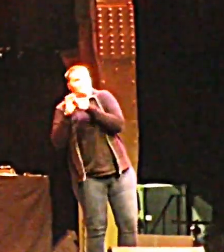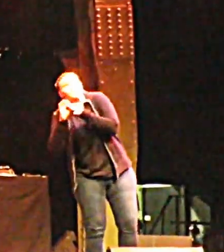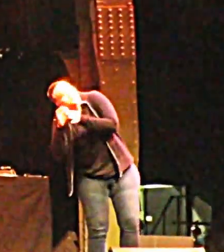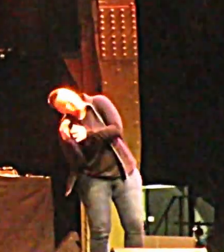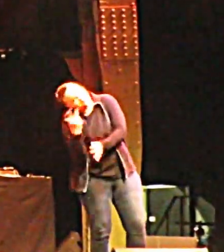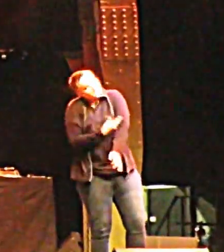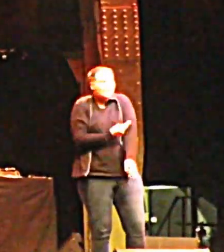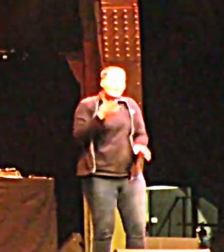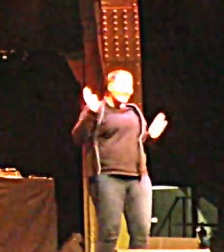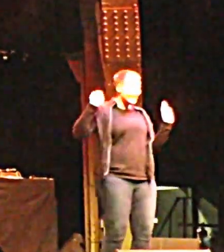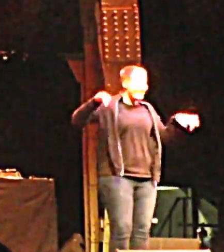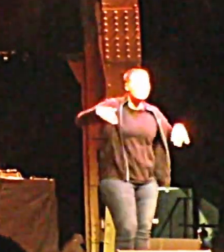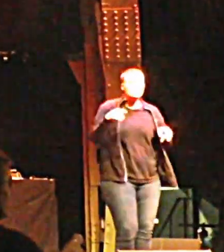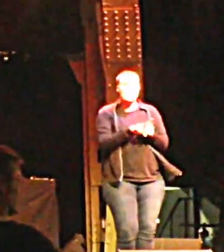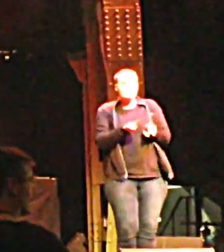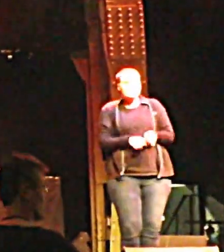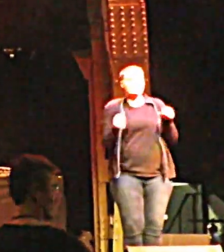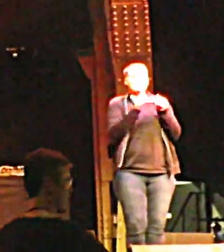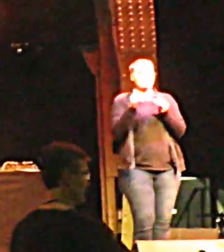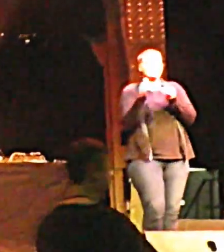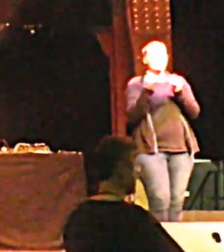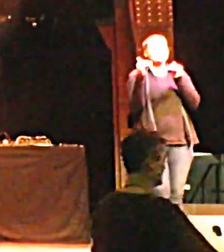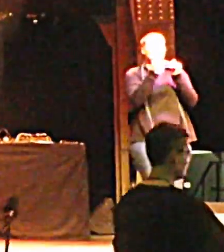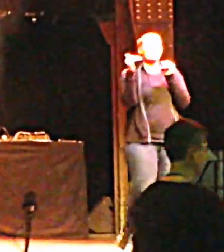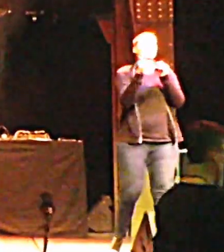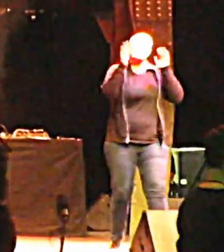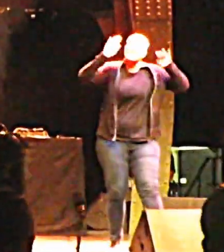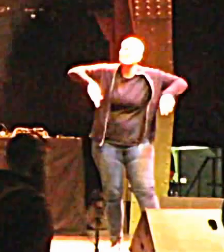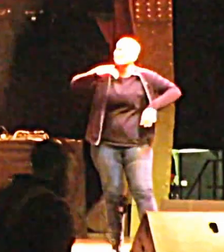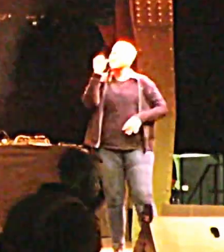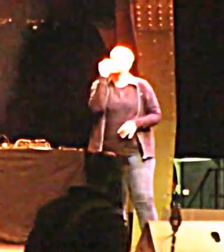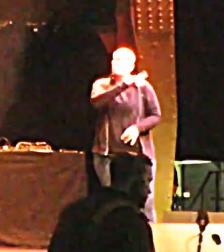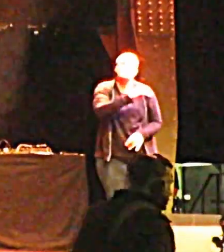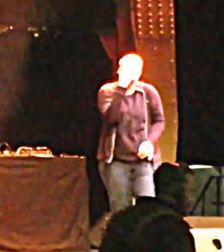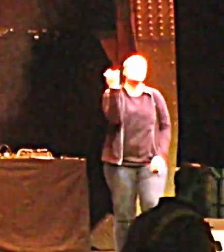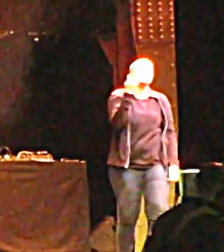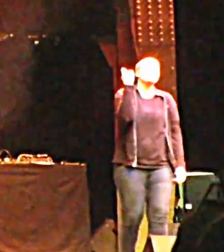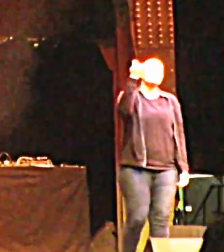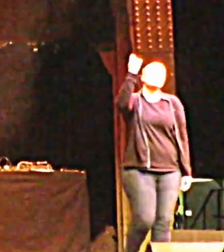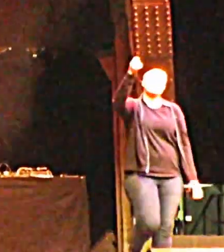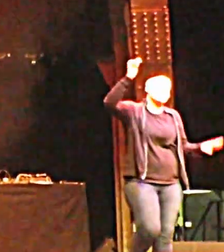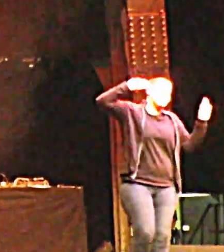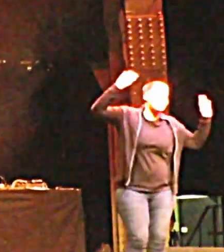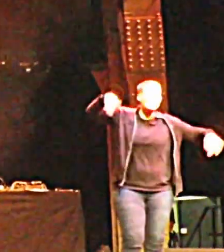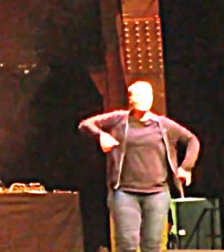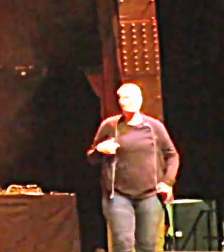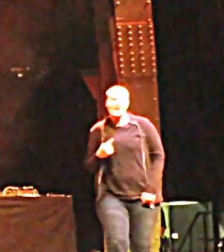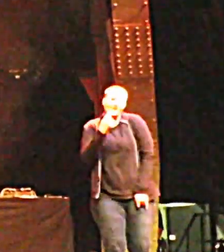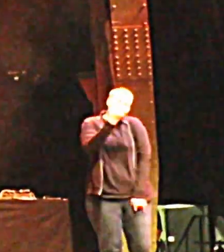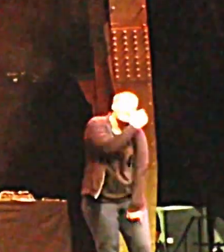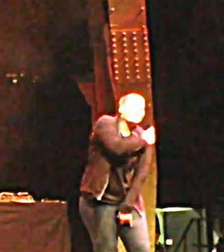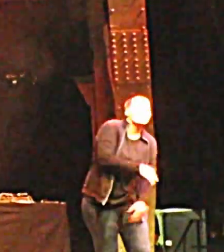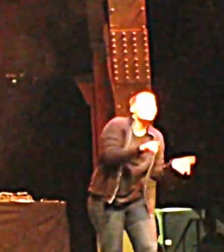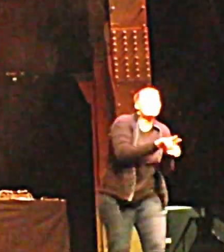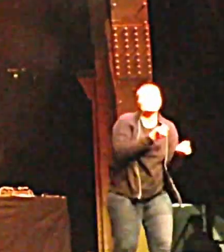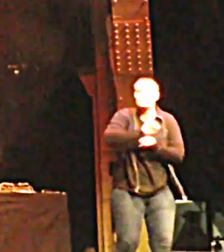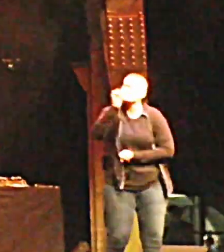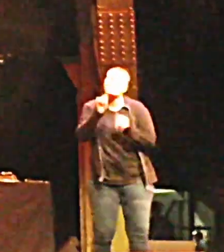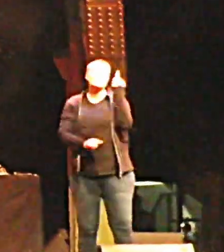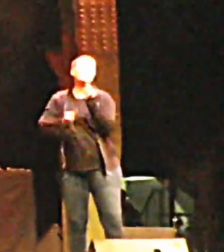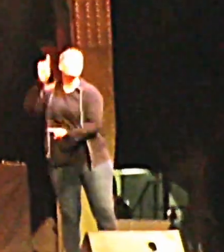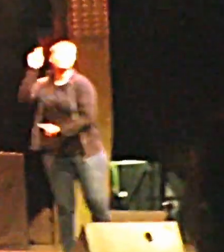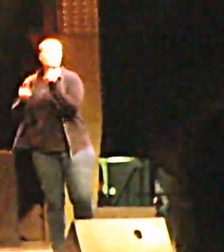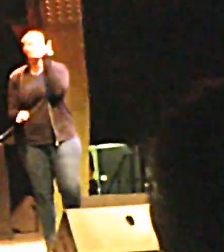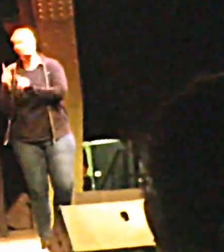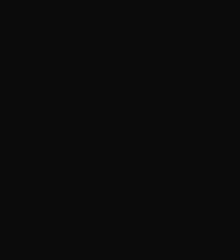und noch für gleicher. An cool ist nichts zu überbieten, hab ich schon gesagt. Einerseits gleich, trotzdem verschieden. Weil wir zahlen, zwei deutlich schreiben,